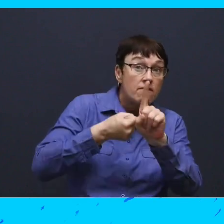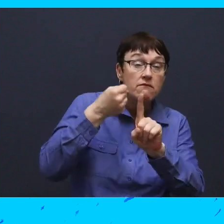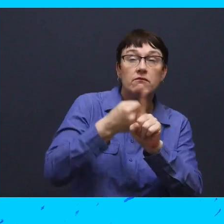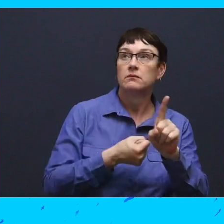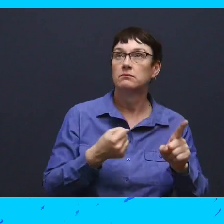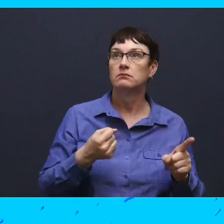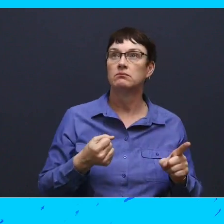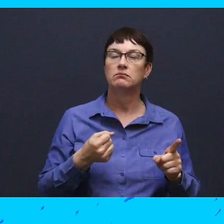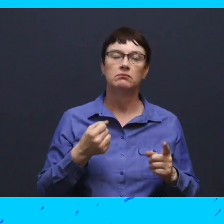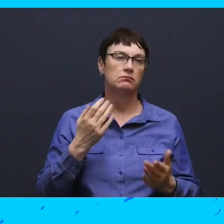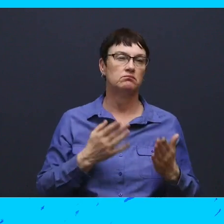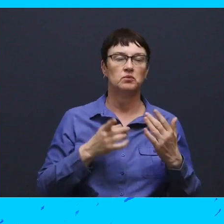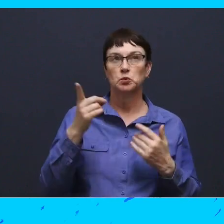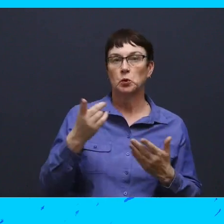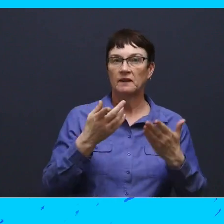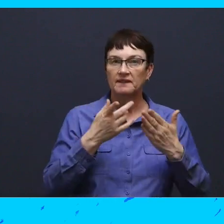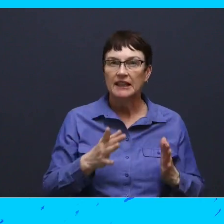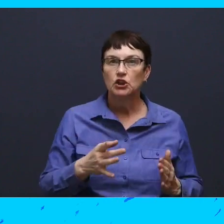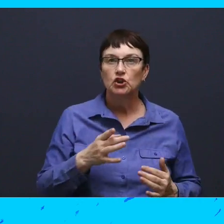Qu'est-ce qui représente le plus